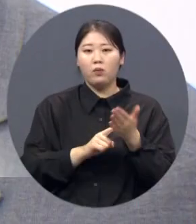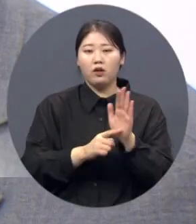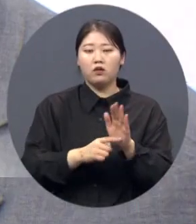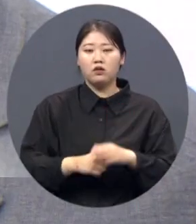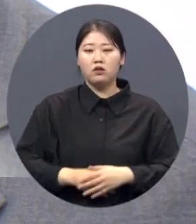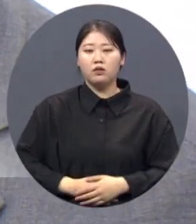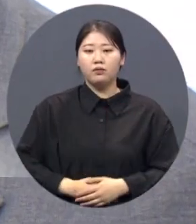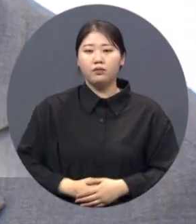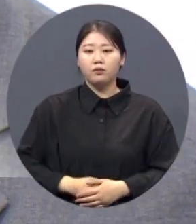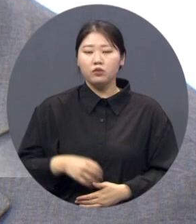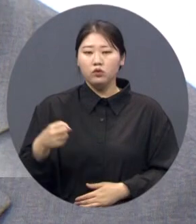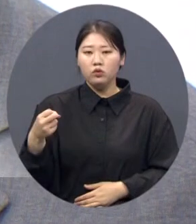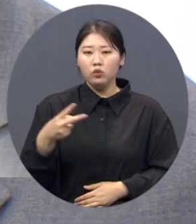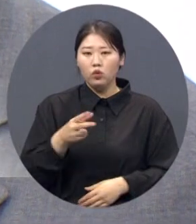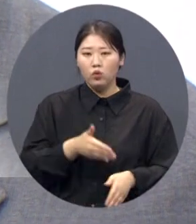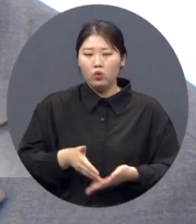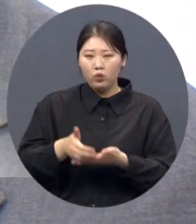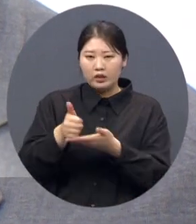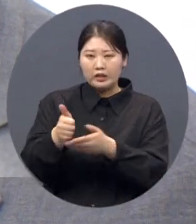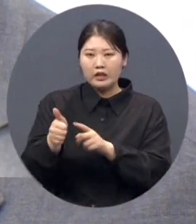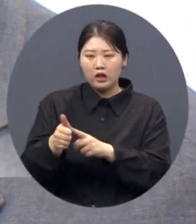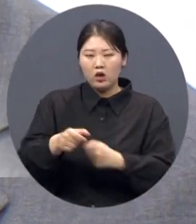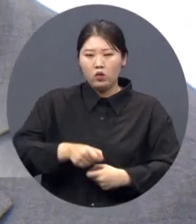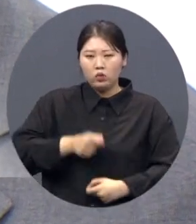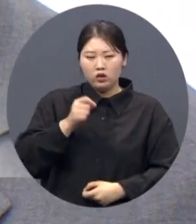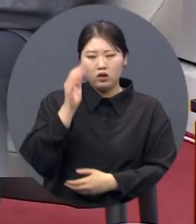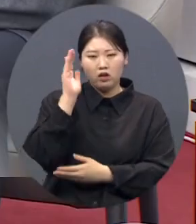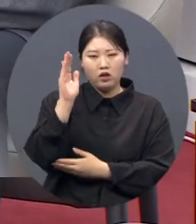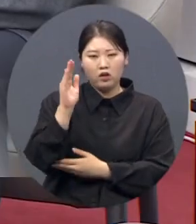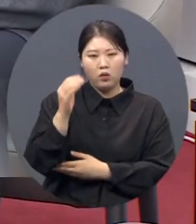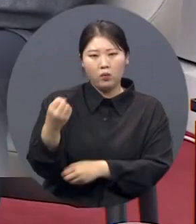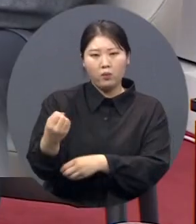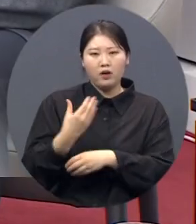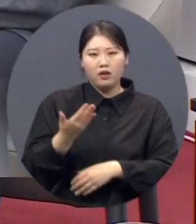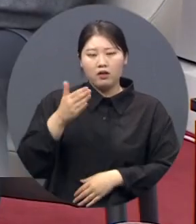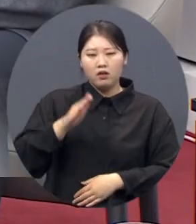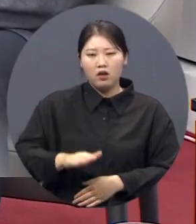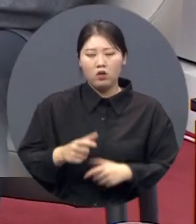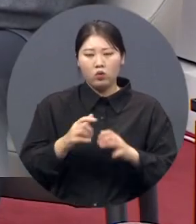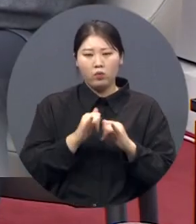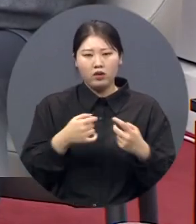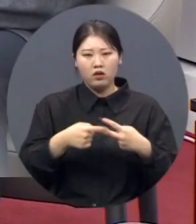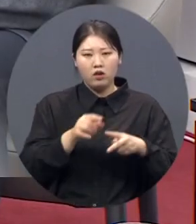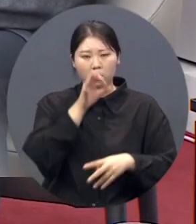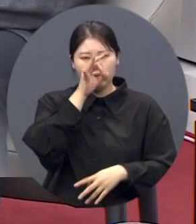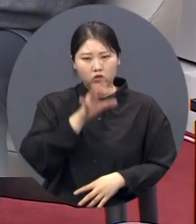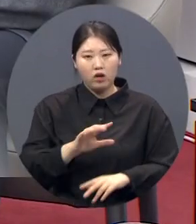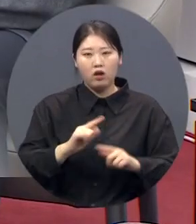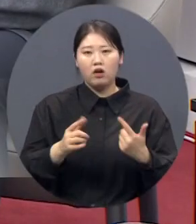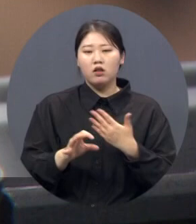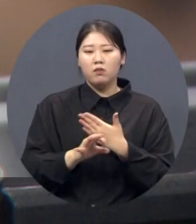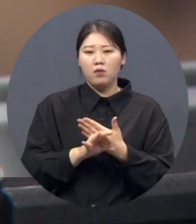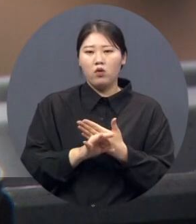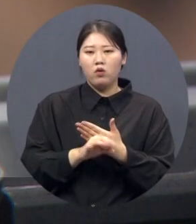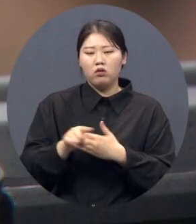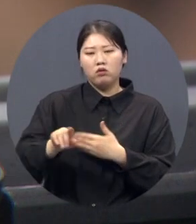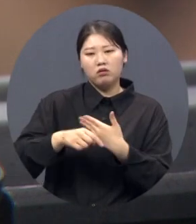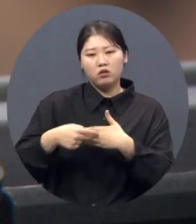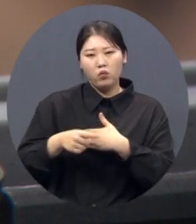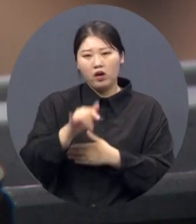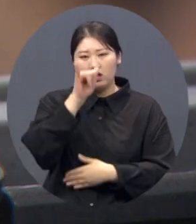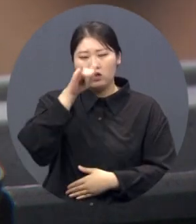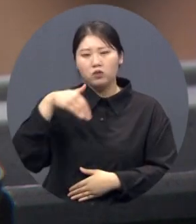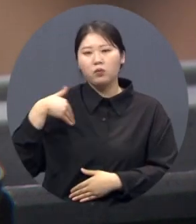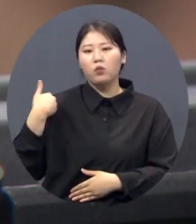말했습니다 도지사가 하게 말했다고 하 도들이 지 아니면 나머지가 있는 건지